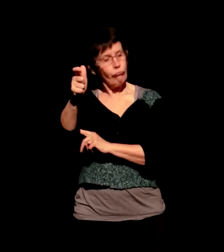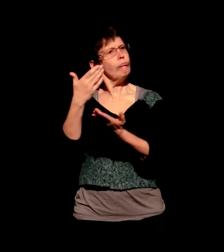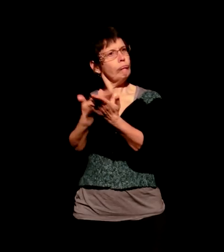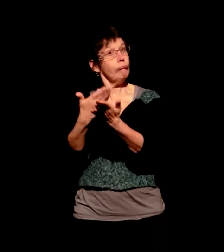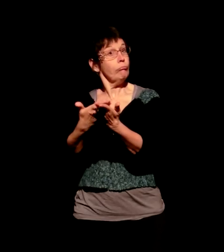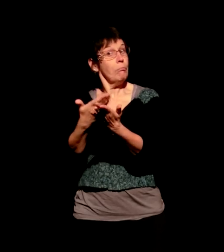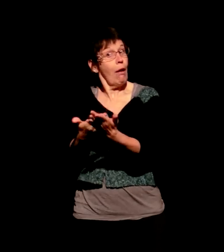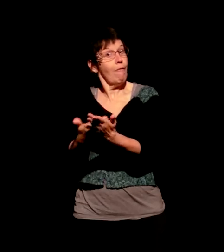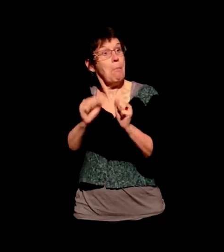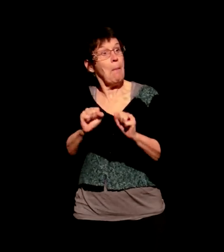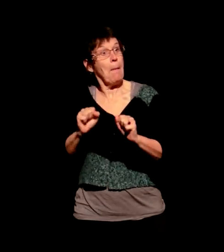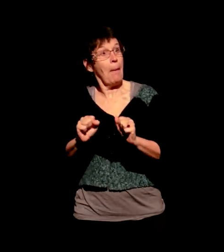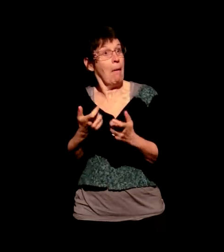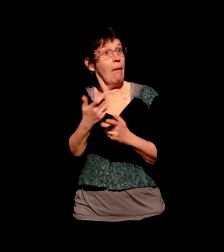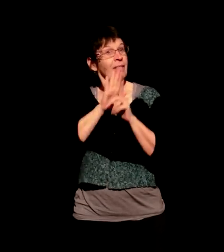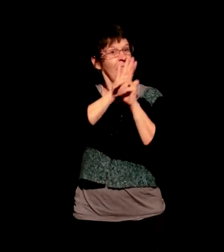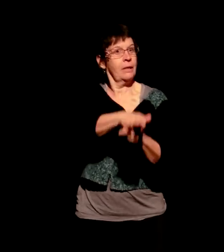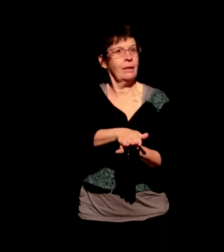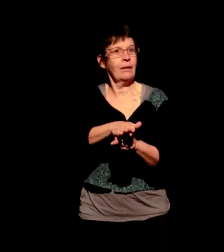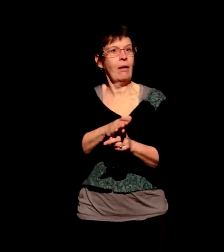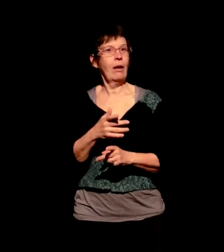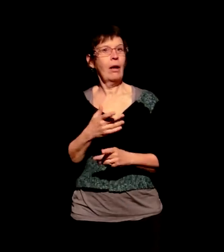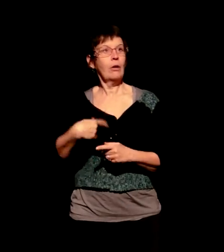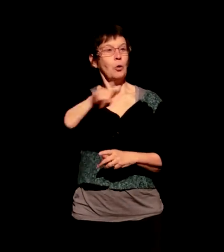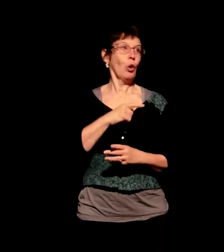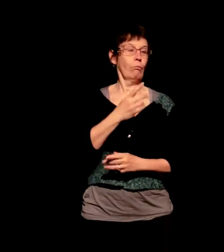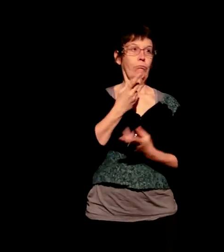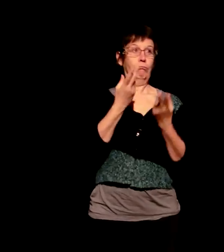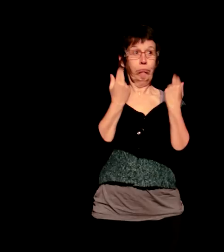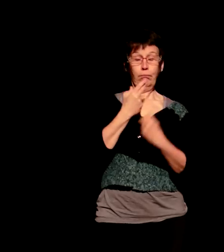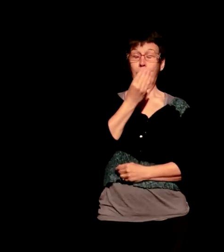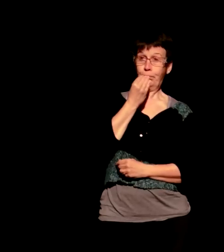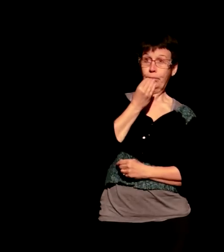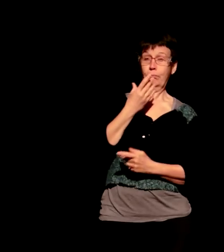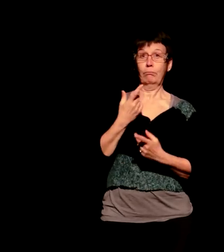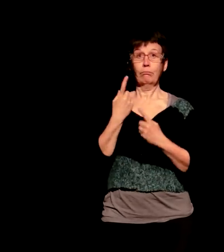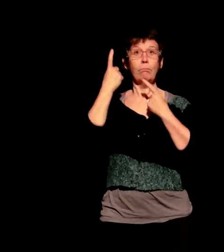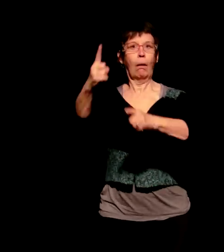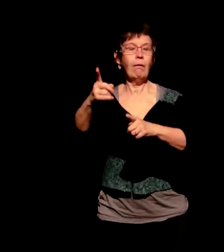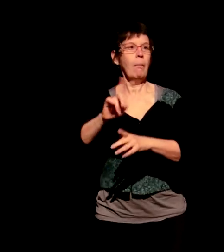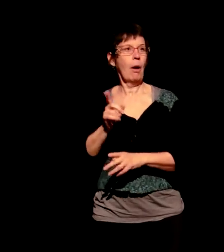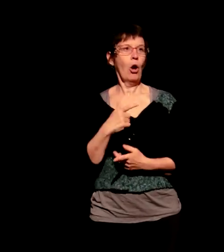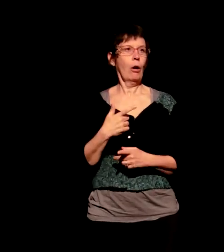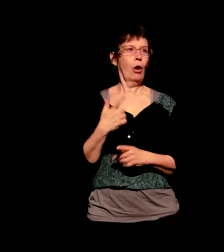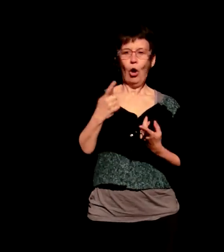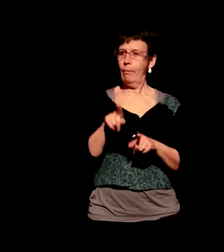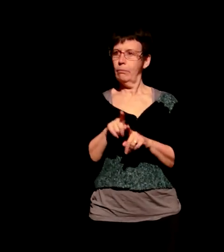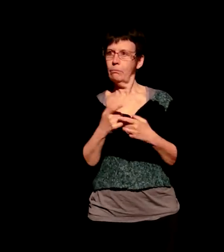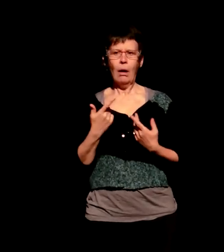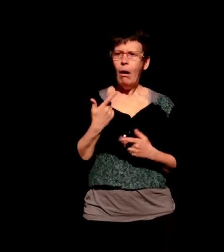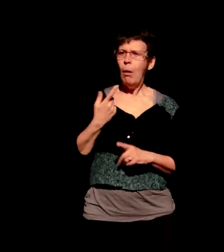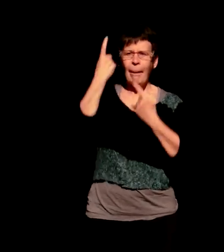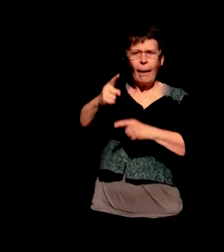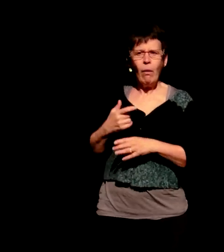accepter, à les rendre tolérables, à faire qu'on ne s'insurge pas, qu'on ne se révolte pas, qu'on n'arrête pas de bosser, qu'on ne se mette pas en grève de la faim à chaque